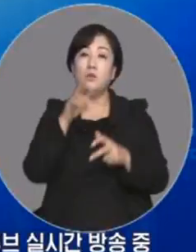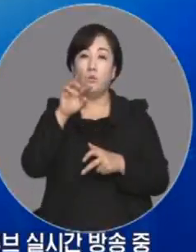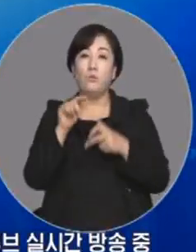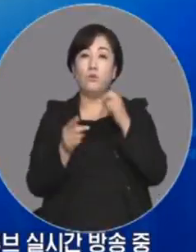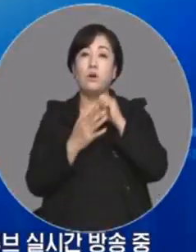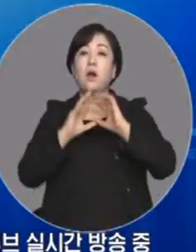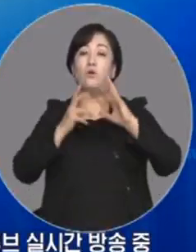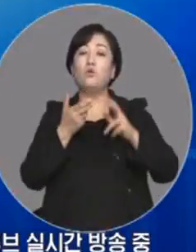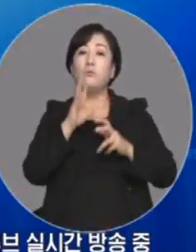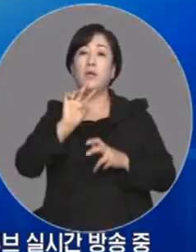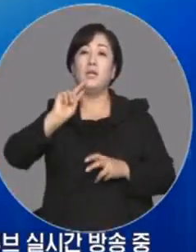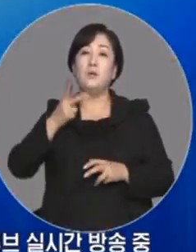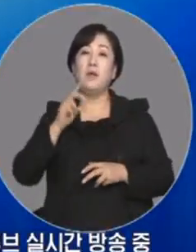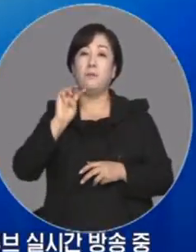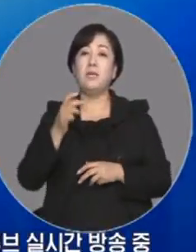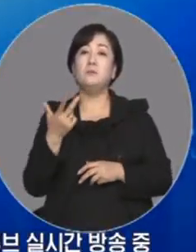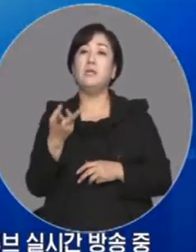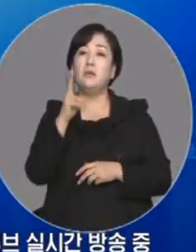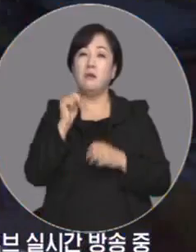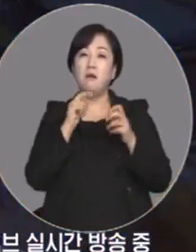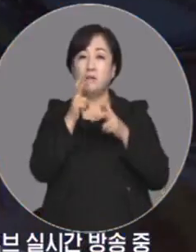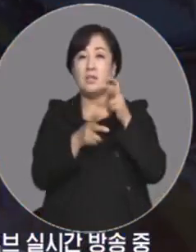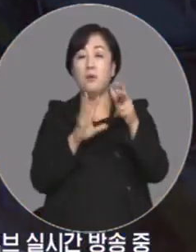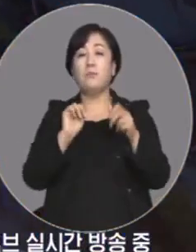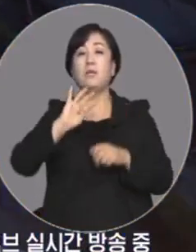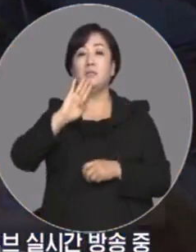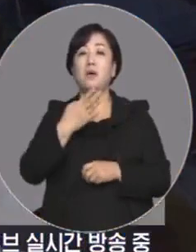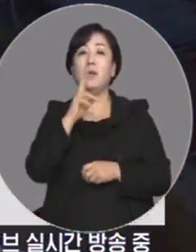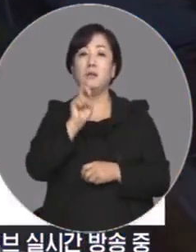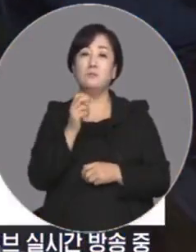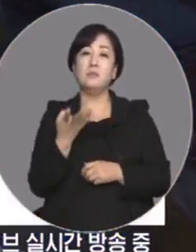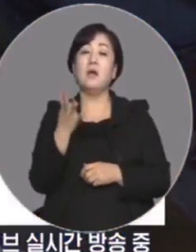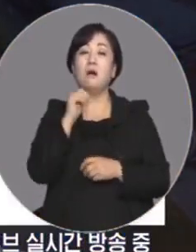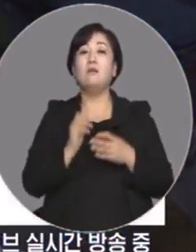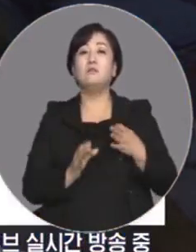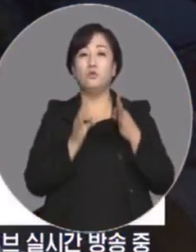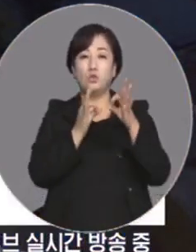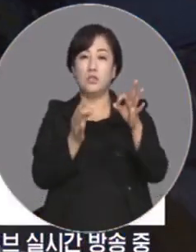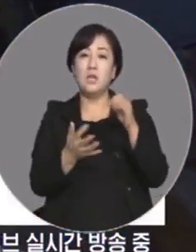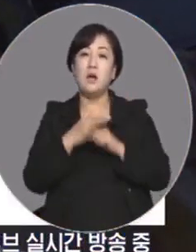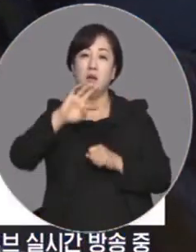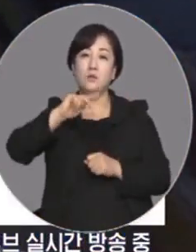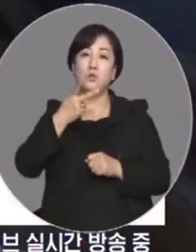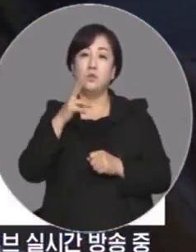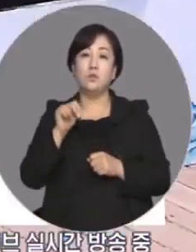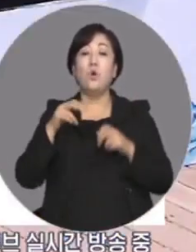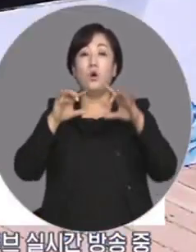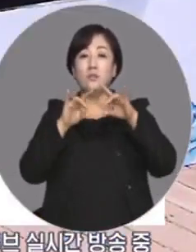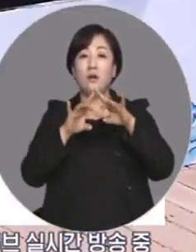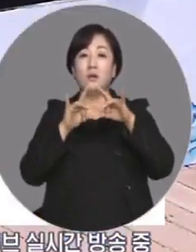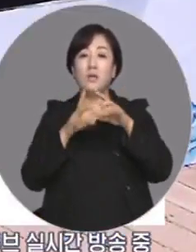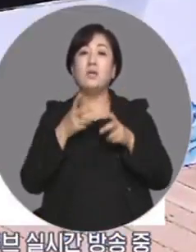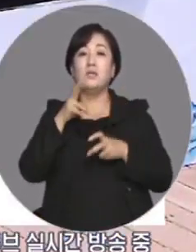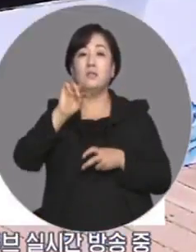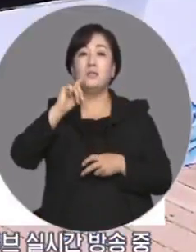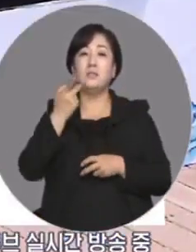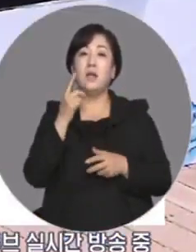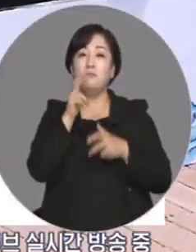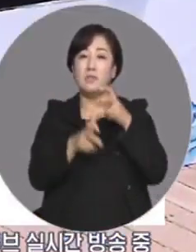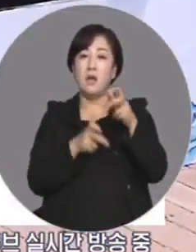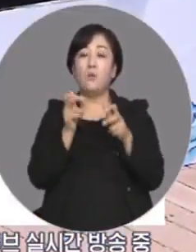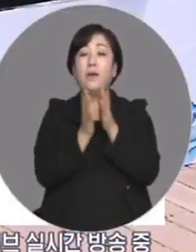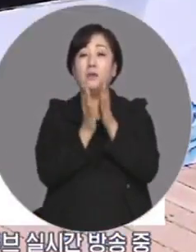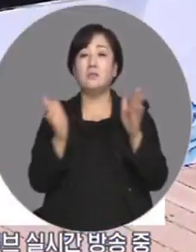산업통상자원부가 국비 282억 등 총 사업비 424억 원을 투자하는 수소 전기 트램 실증 사업에